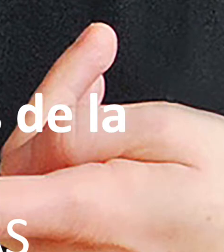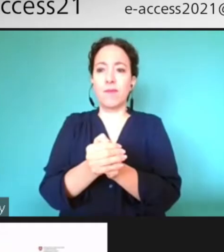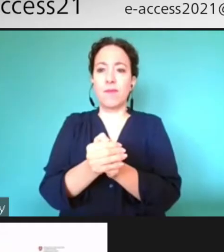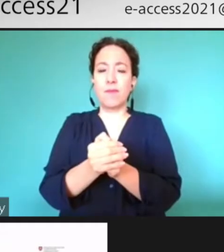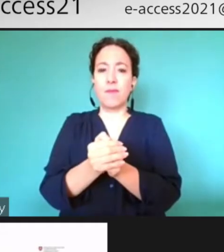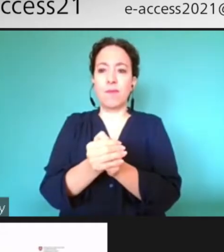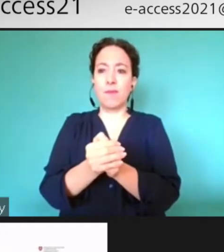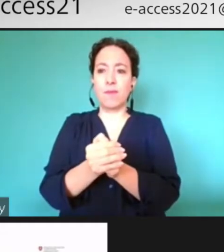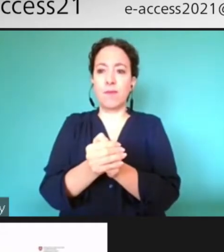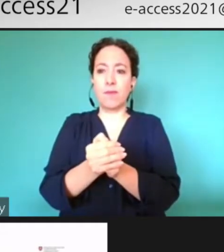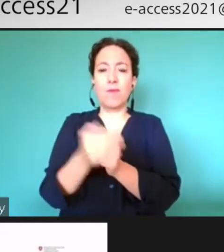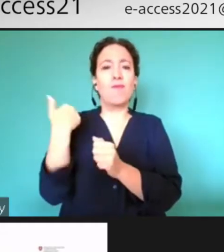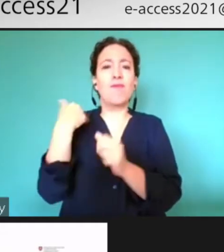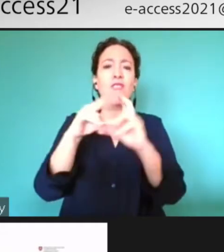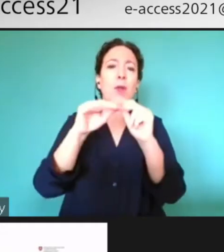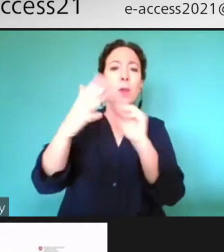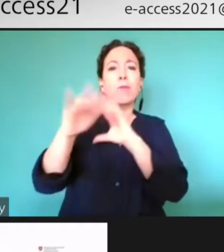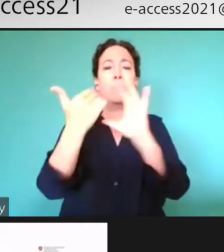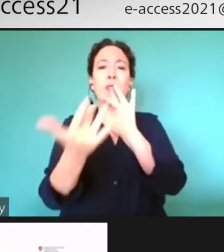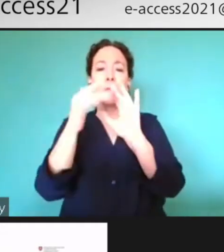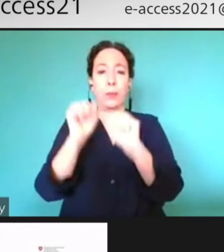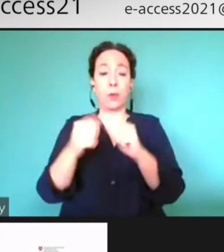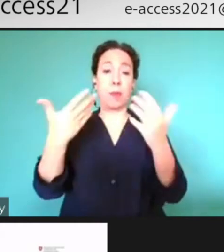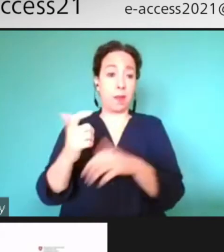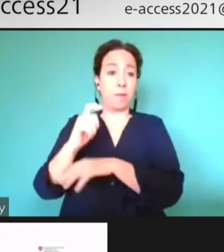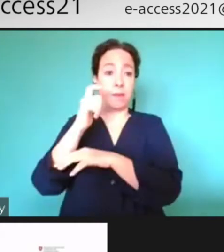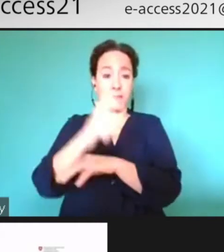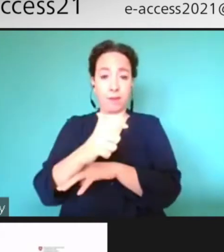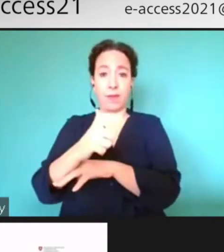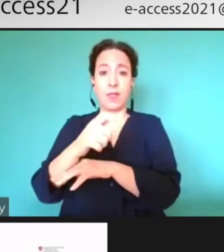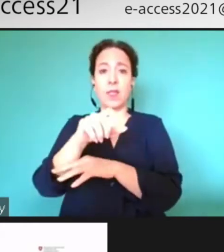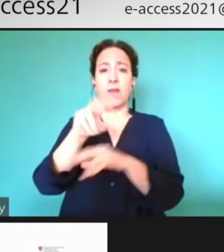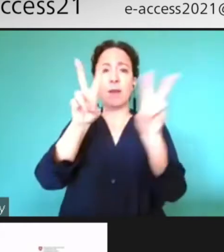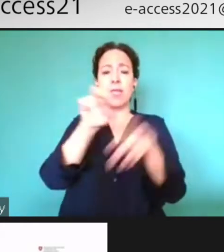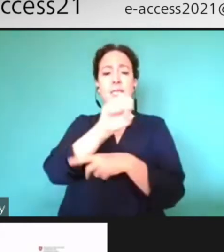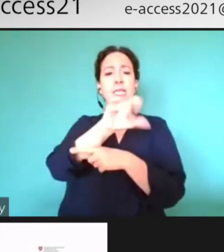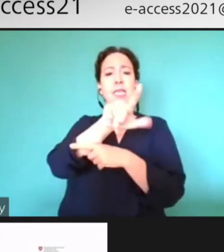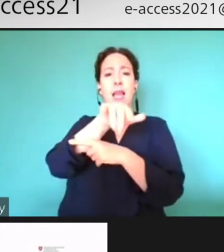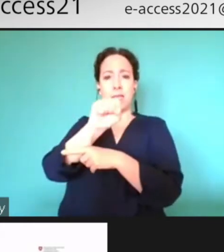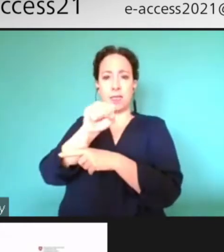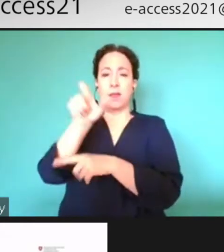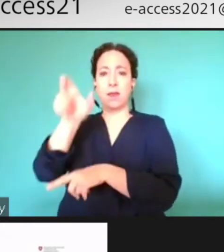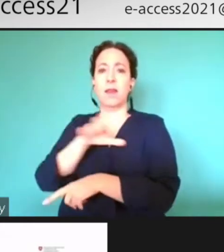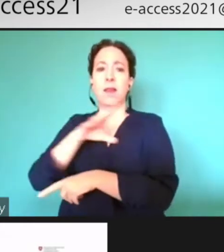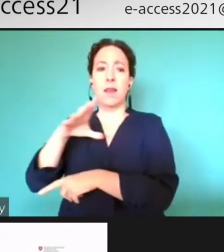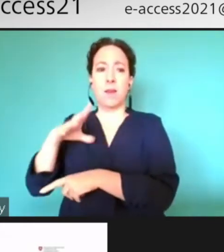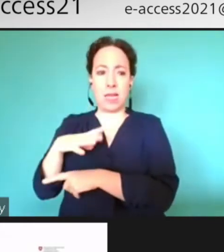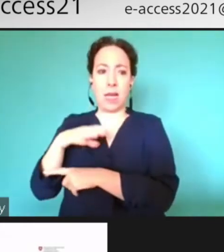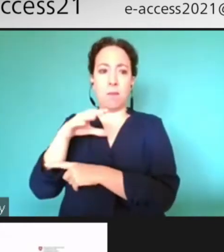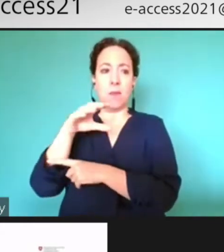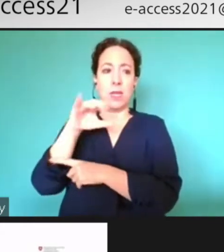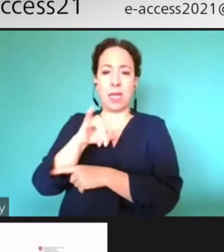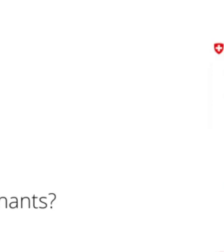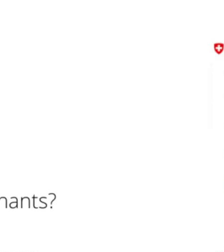Et donc, nous pouvons passer à la présentation de Silas par Isabelle Haas et Barbara Rossier.